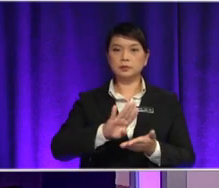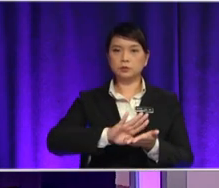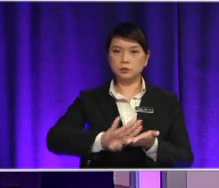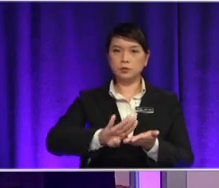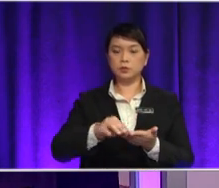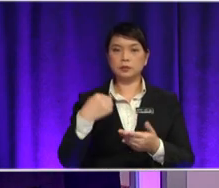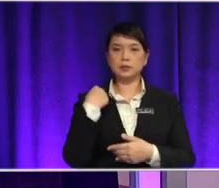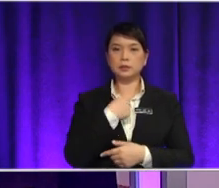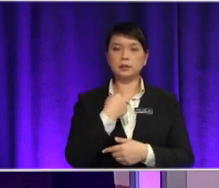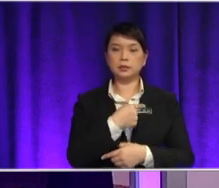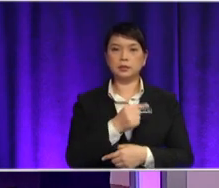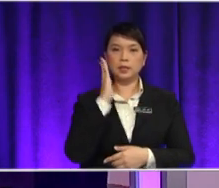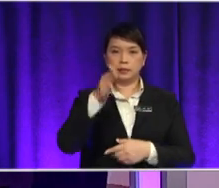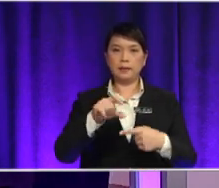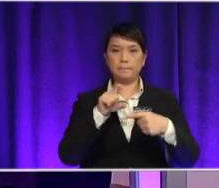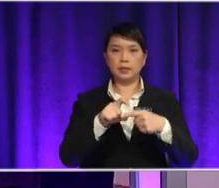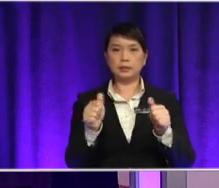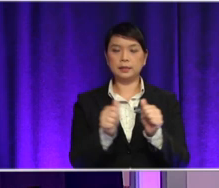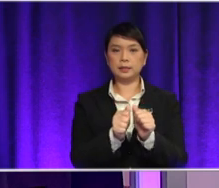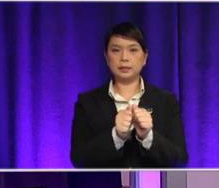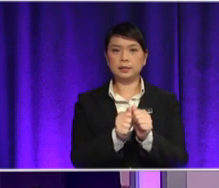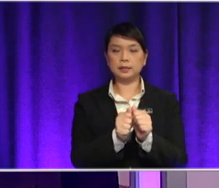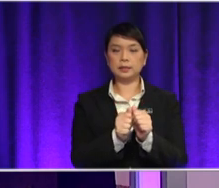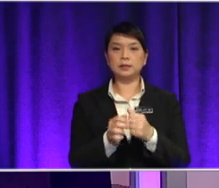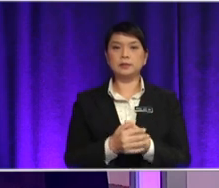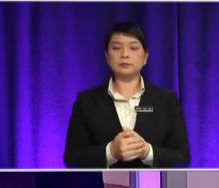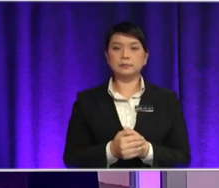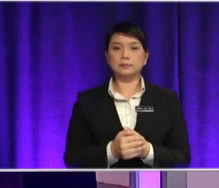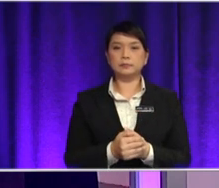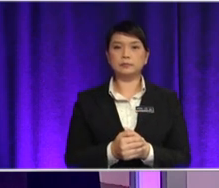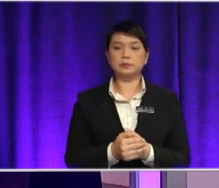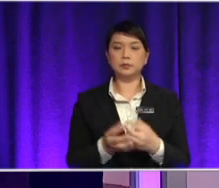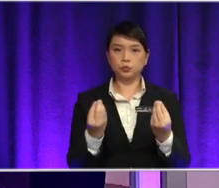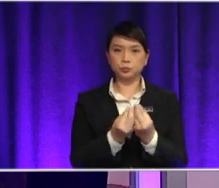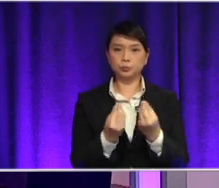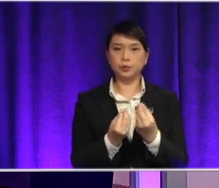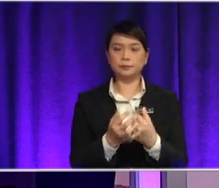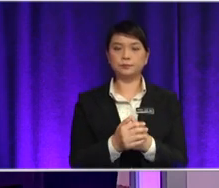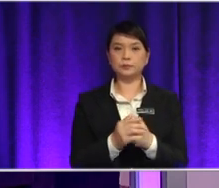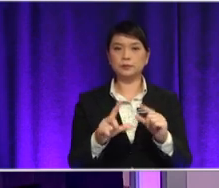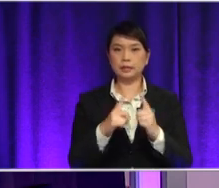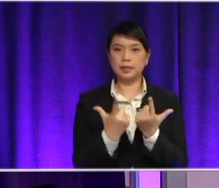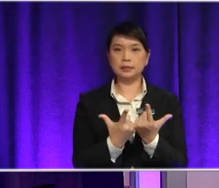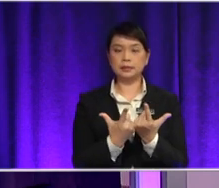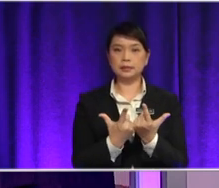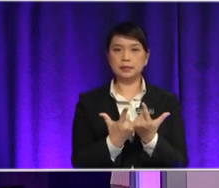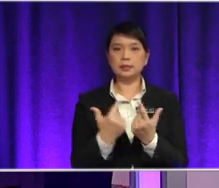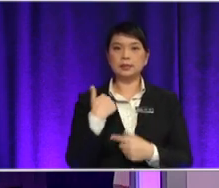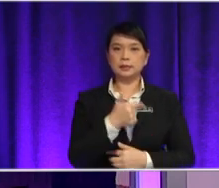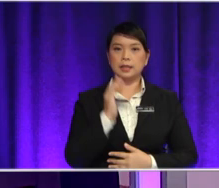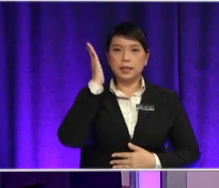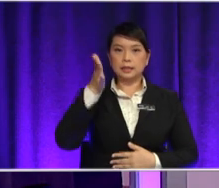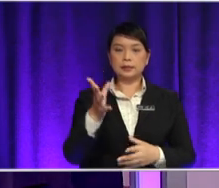dengan bilangan kelas yang kita nak iaitu 6. Bila kita bahagi, kita akan dapat dalam bentuk perpuluhan,